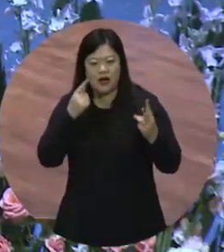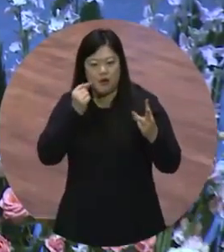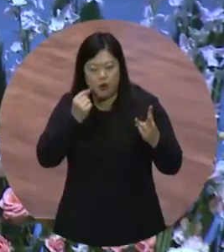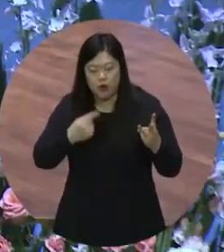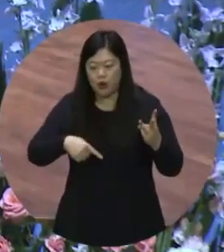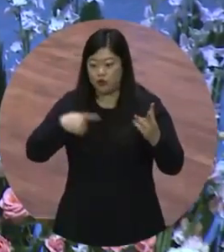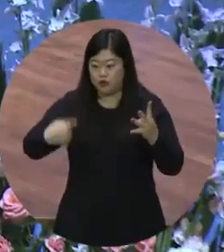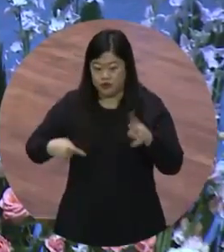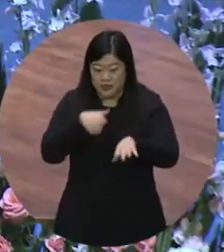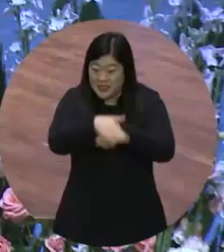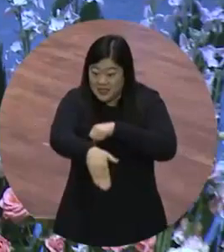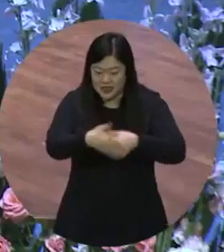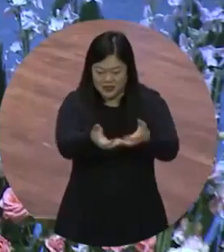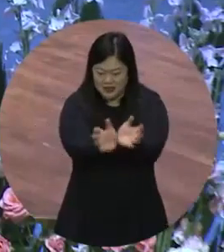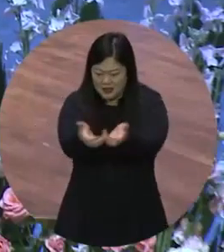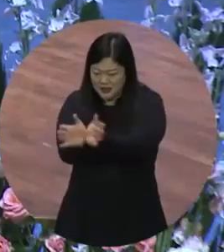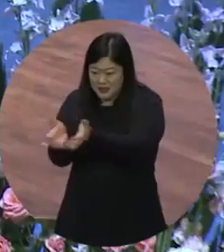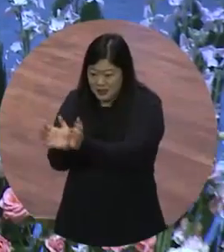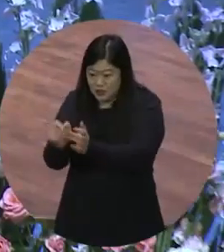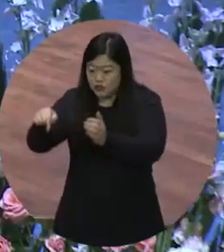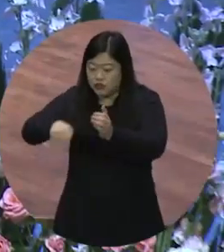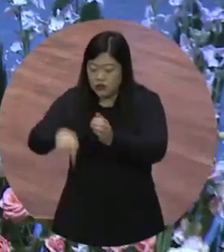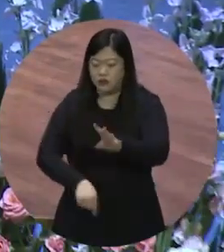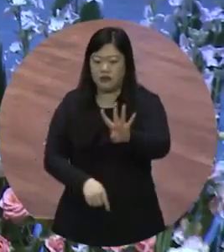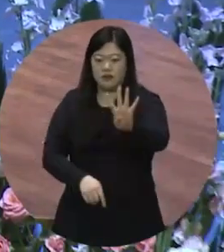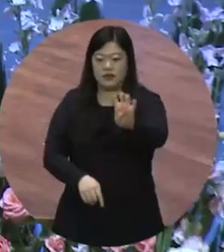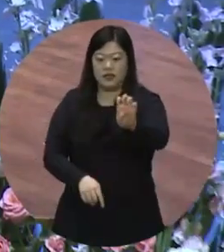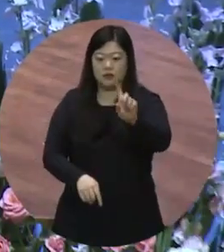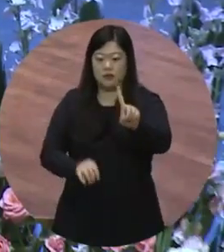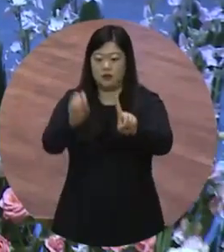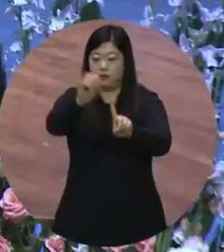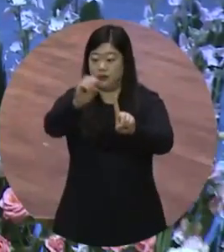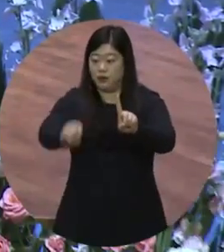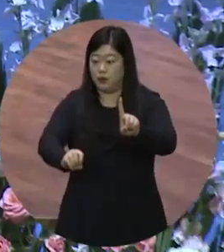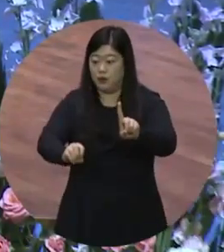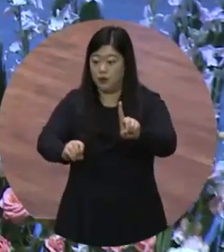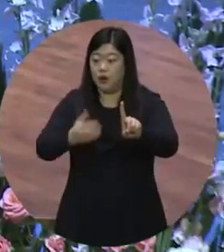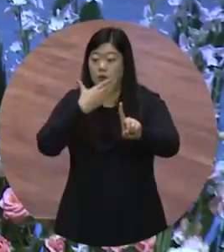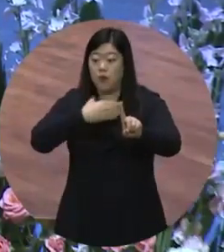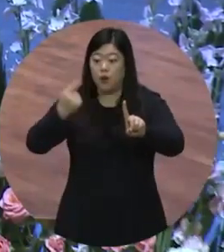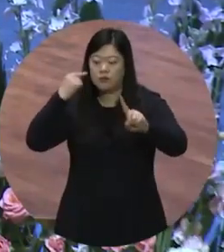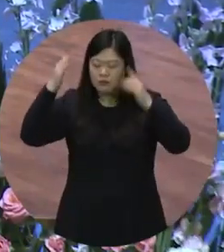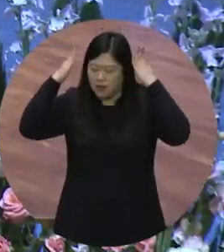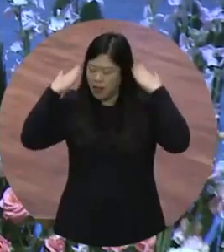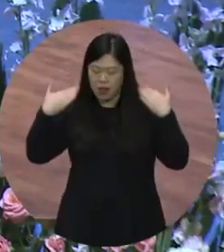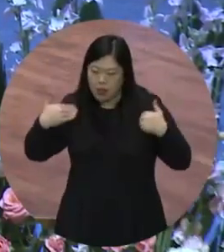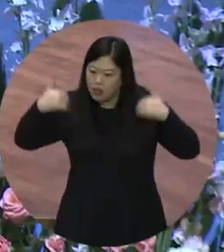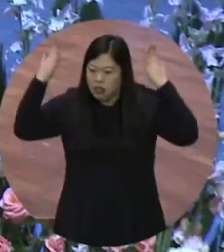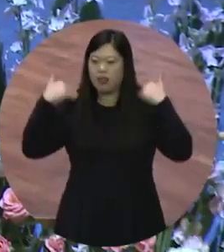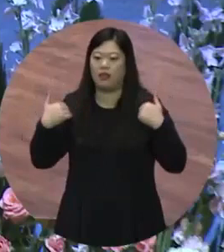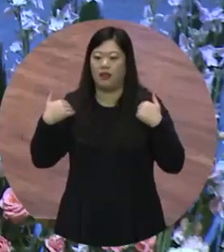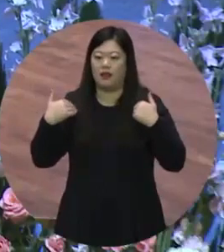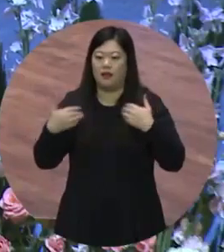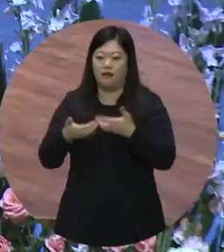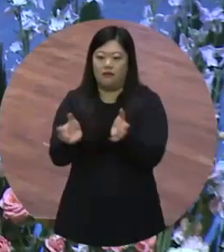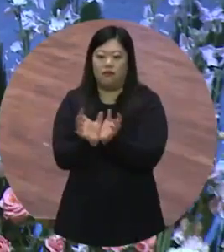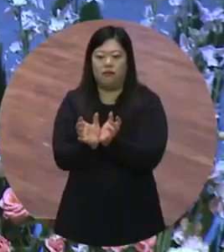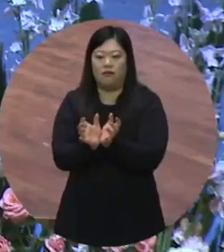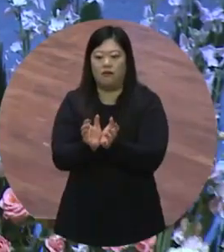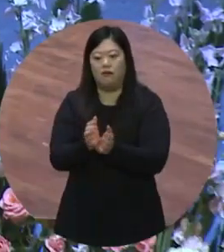전체의 41.5%가 미전도 종족이다. 그렇게 조사가